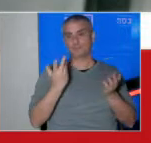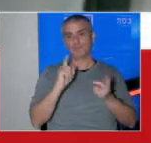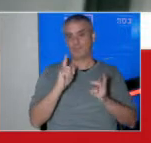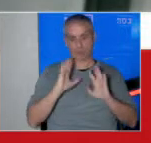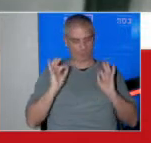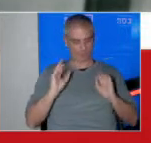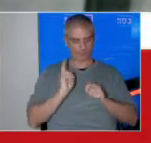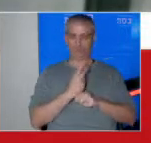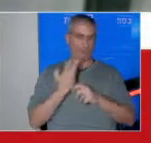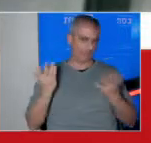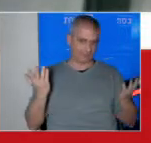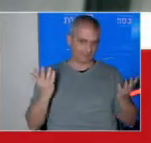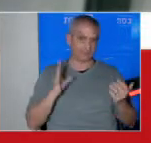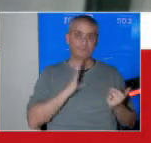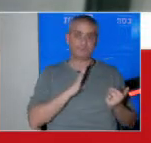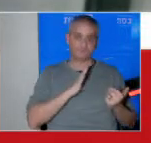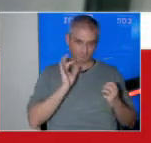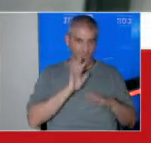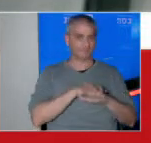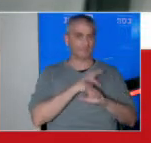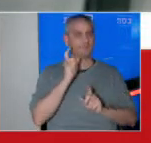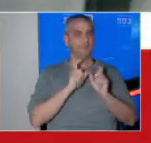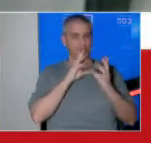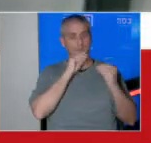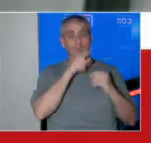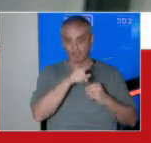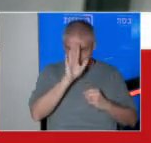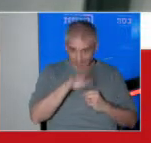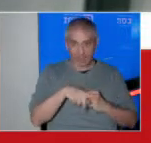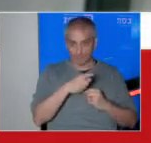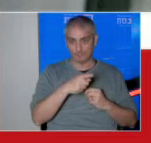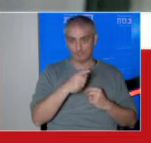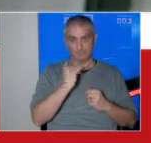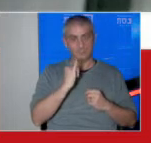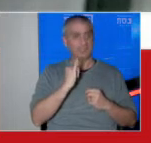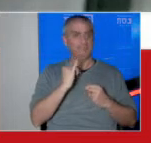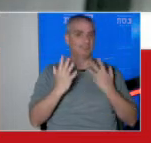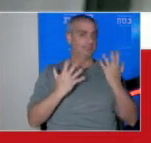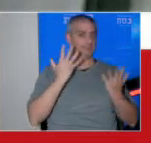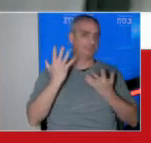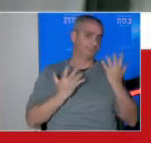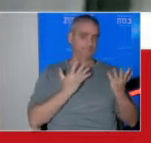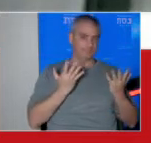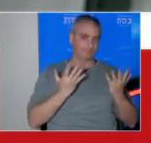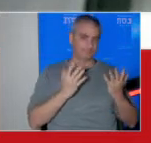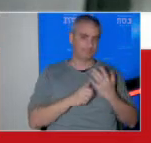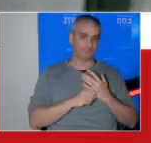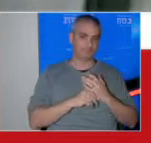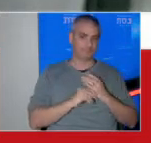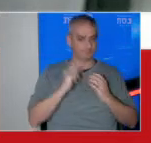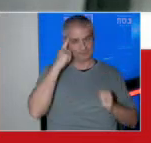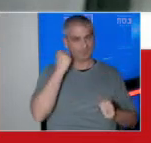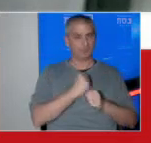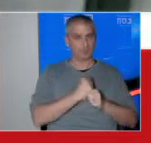הכל כרגיל, האיום בהחלט מורגש, אנשים מדברים עליו, גם אם הם באיזושהי מידה של